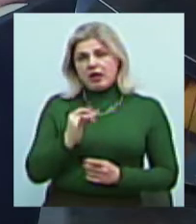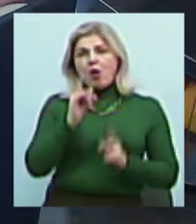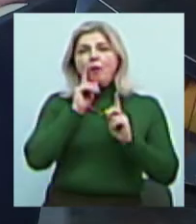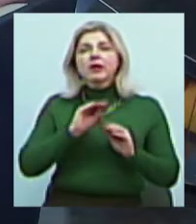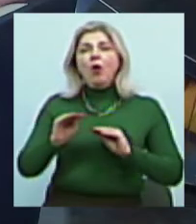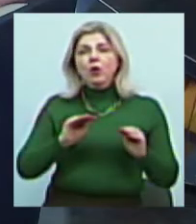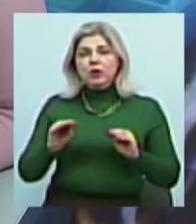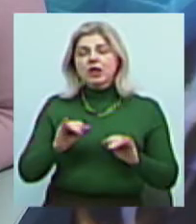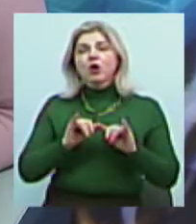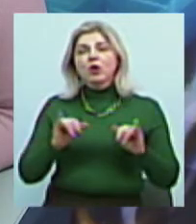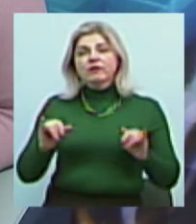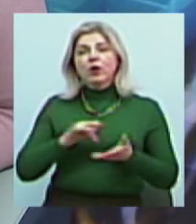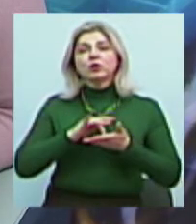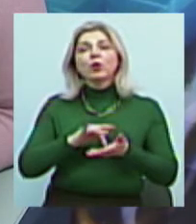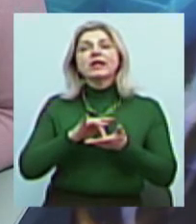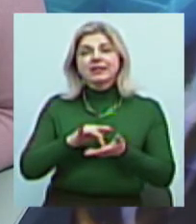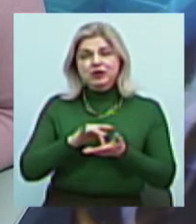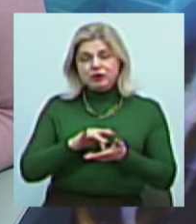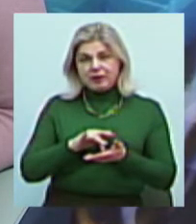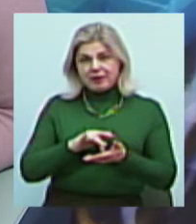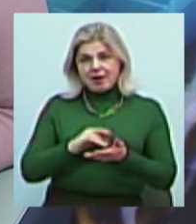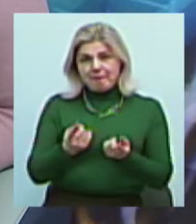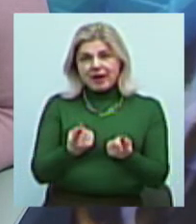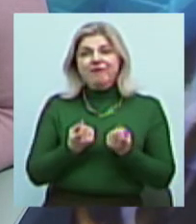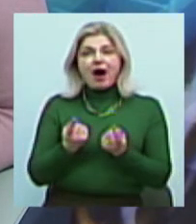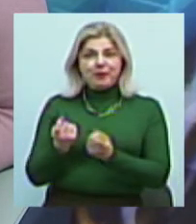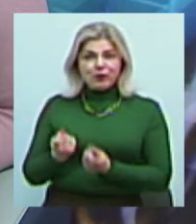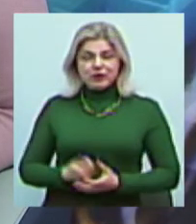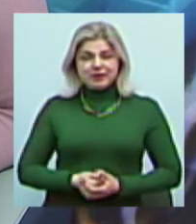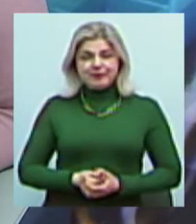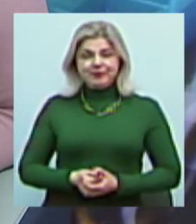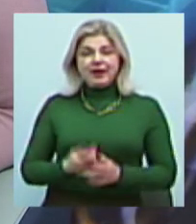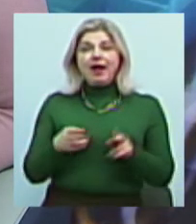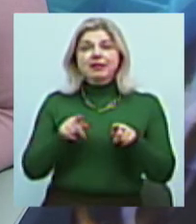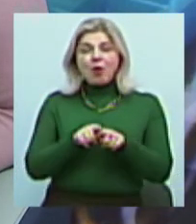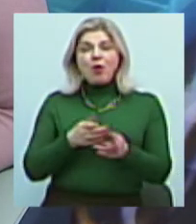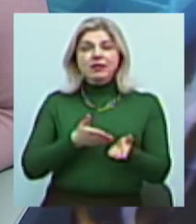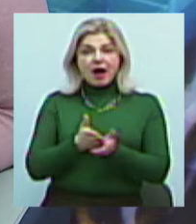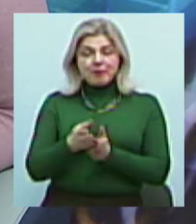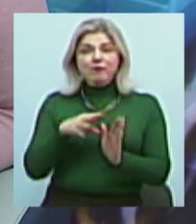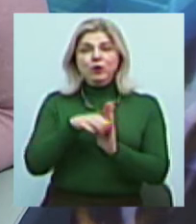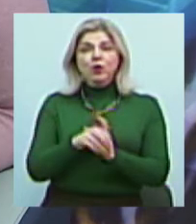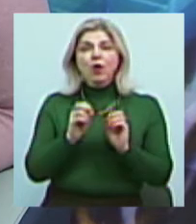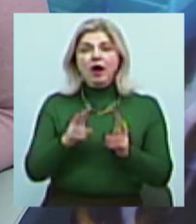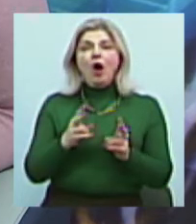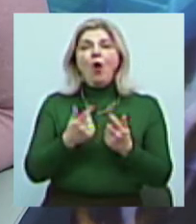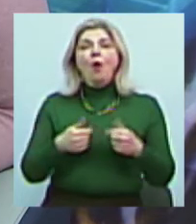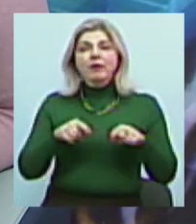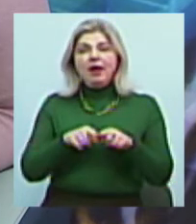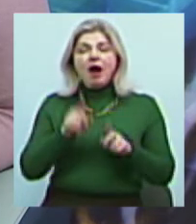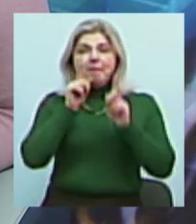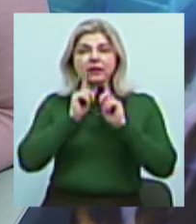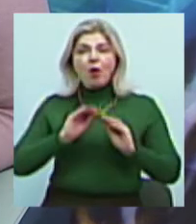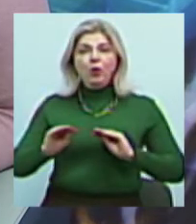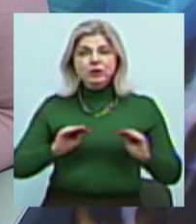та розвиток туристичної привабливості? Ну, в даний напрямок включено як об'єкти благоустрою, це, зокрема,